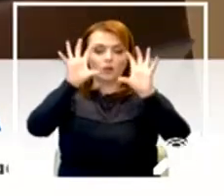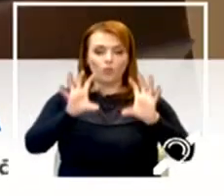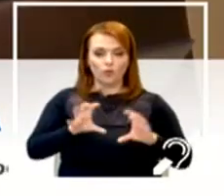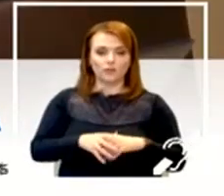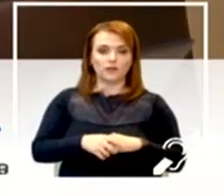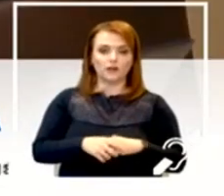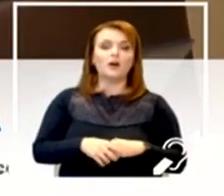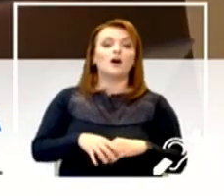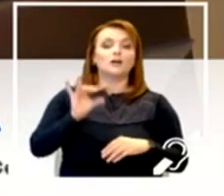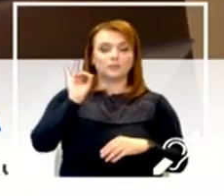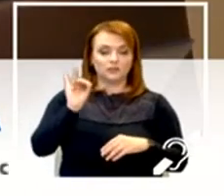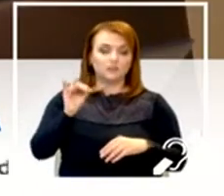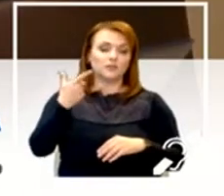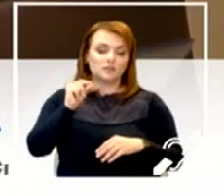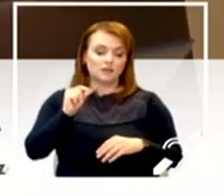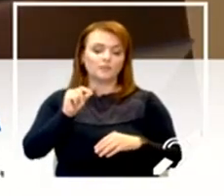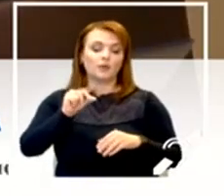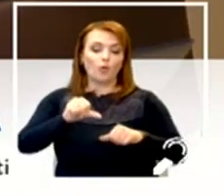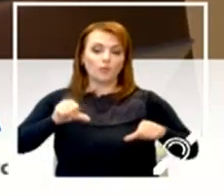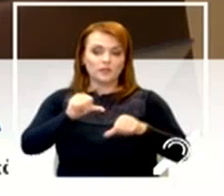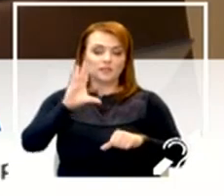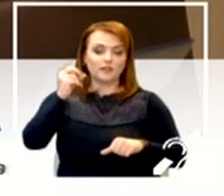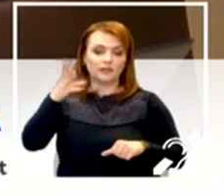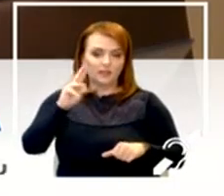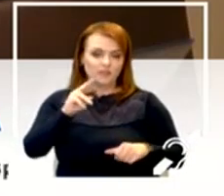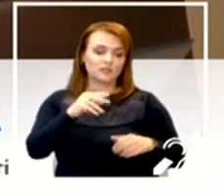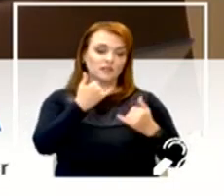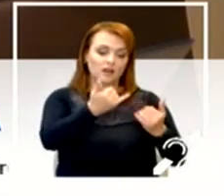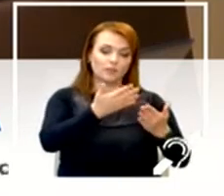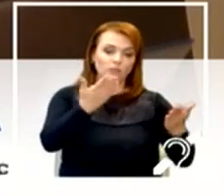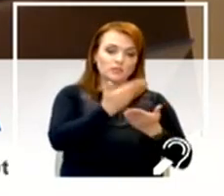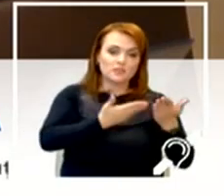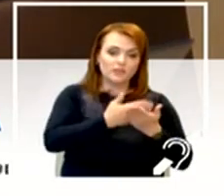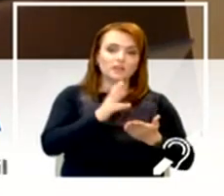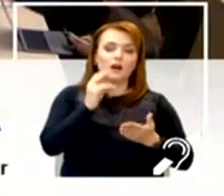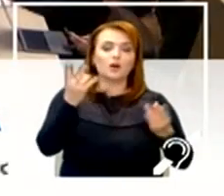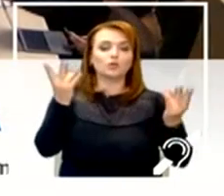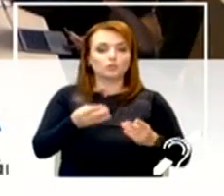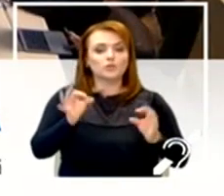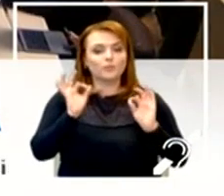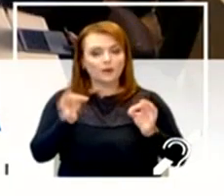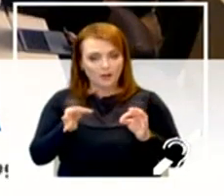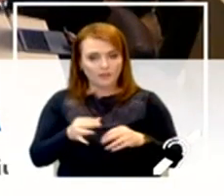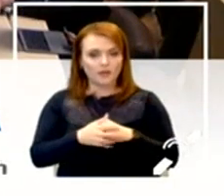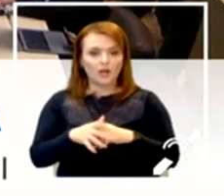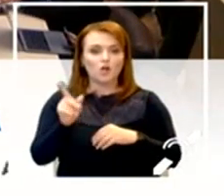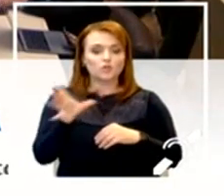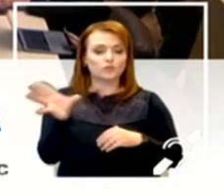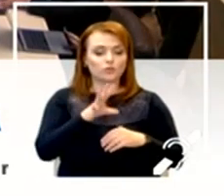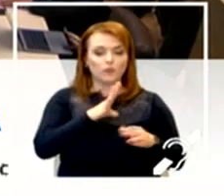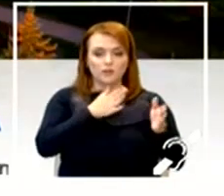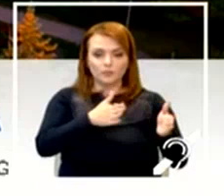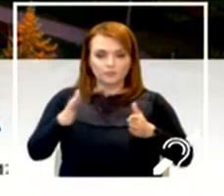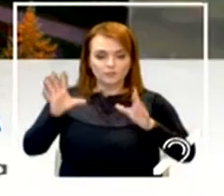participat și președintele comisiei parlamentare juridice numiri și imunități olesa stamati care a venit cu un comentariu pe pagina sa de pe o rețea